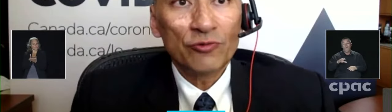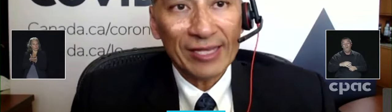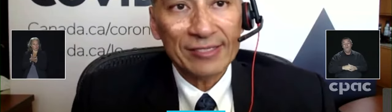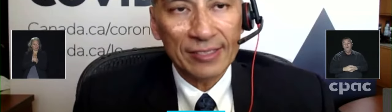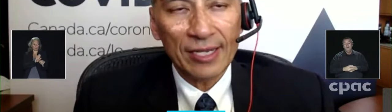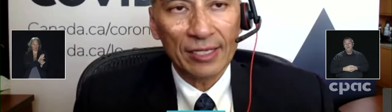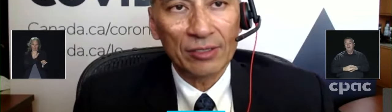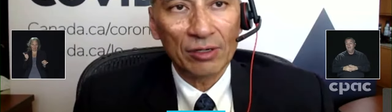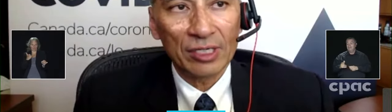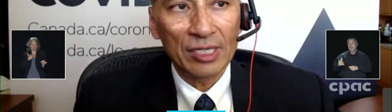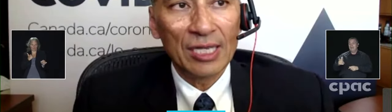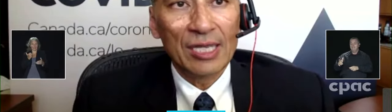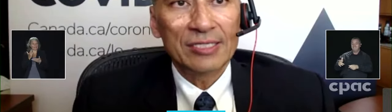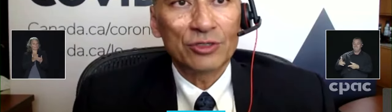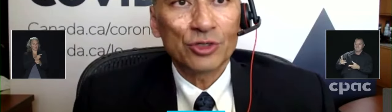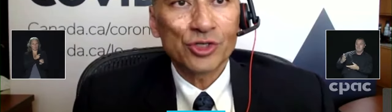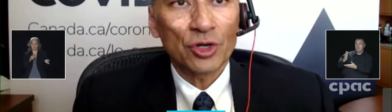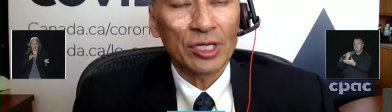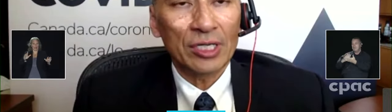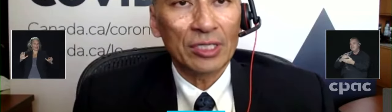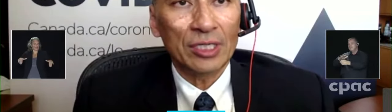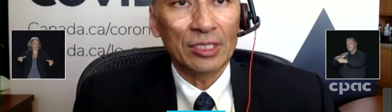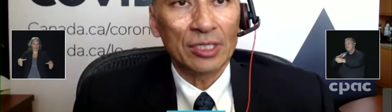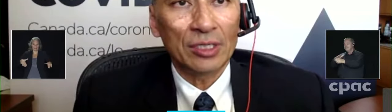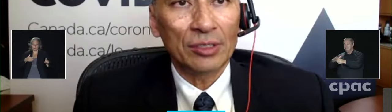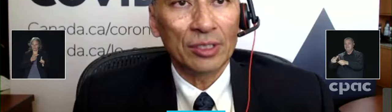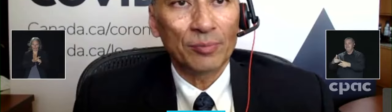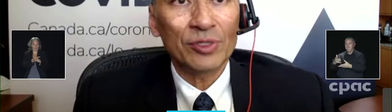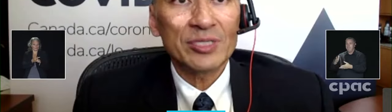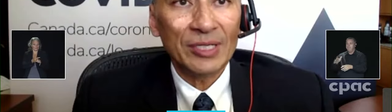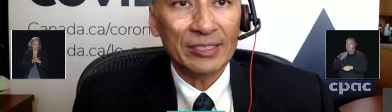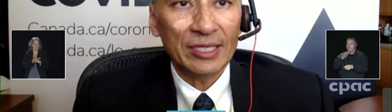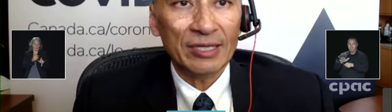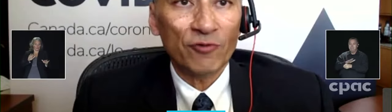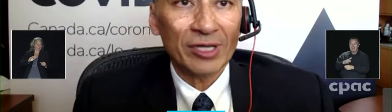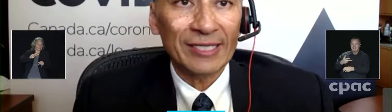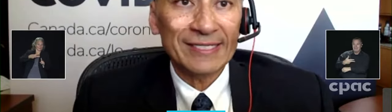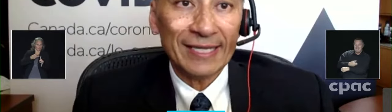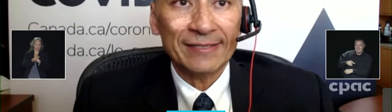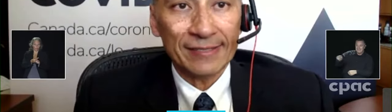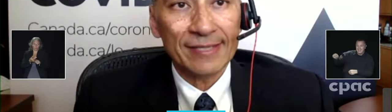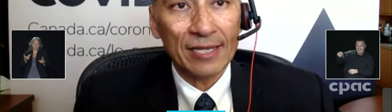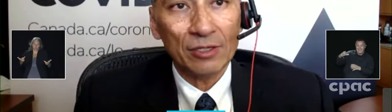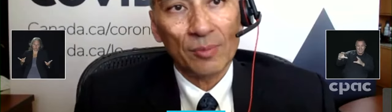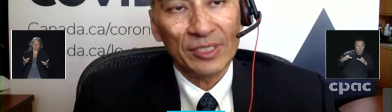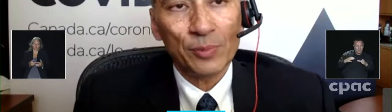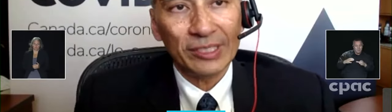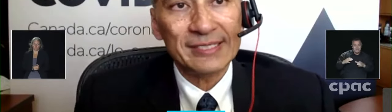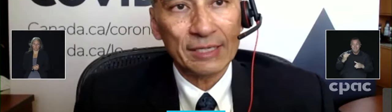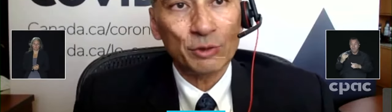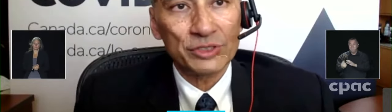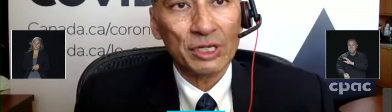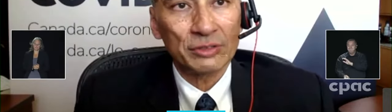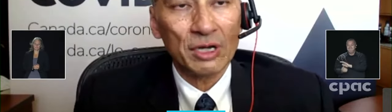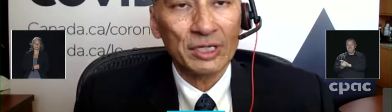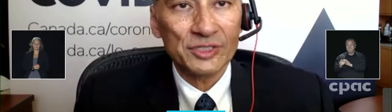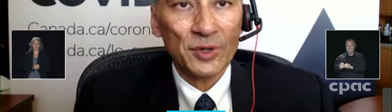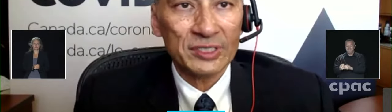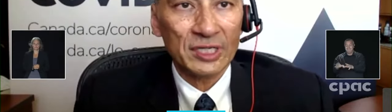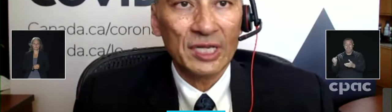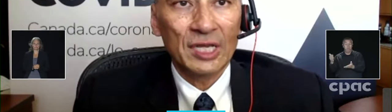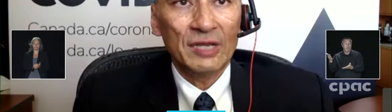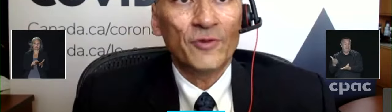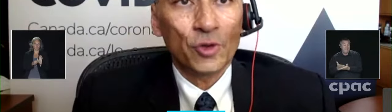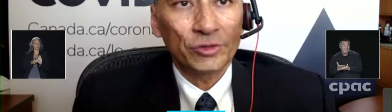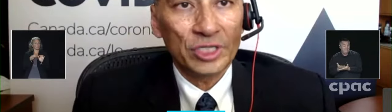comme on dit, sous-vaccinés. Donc, c'est toujours une possibilité d'avoir des étincelles, comme on dit, pour les éclosions. Donc,